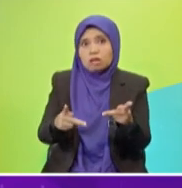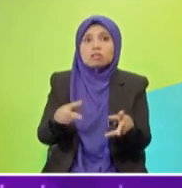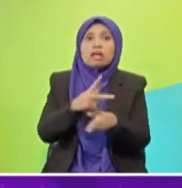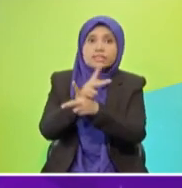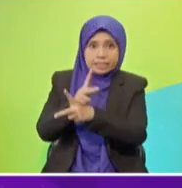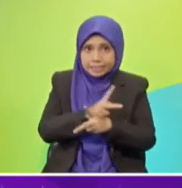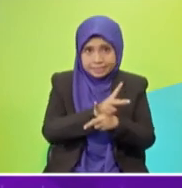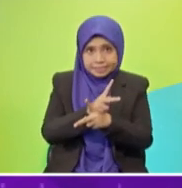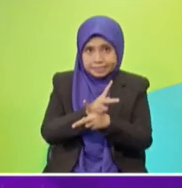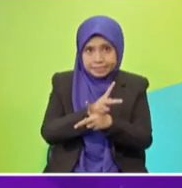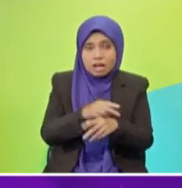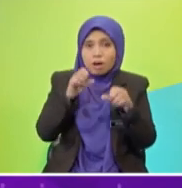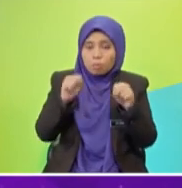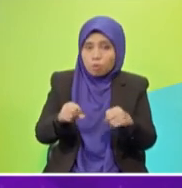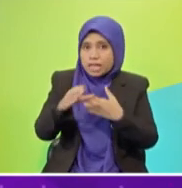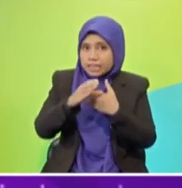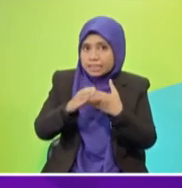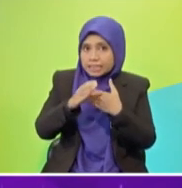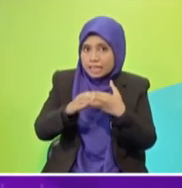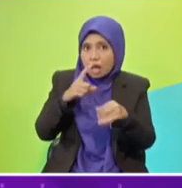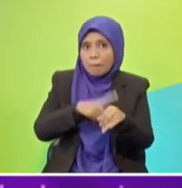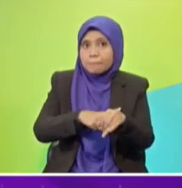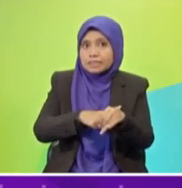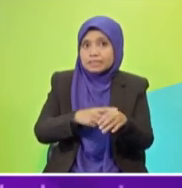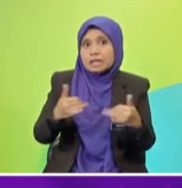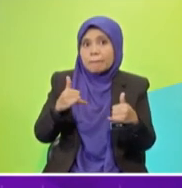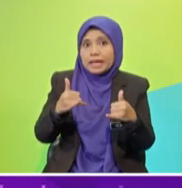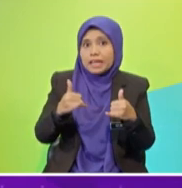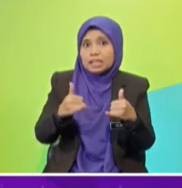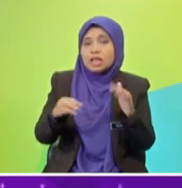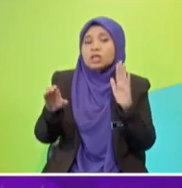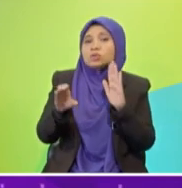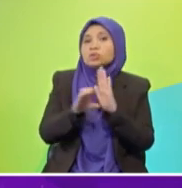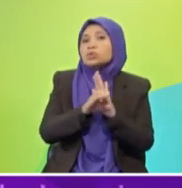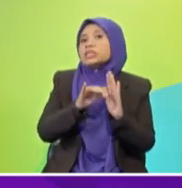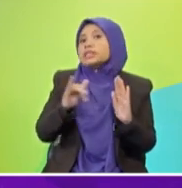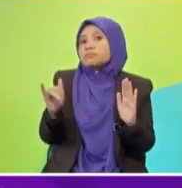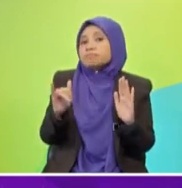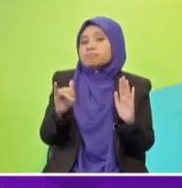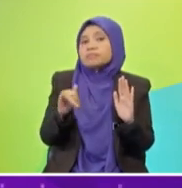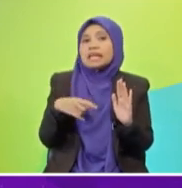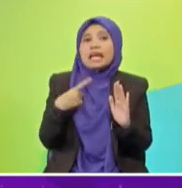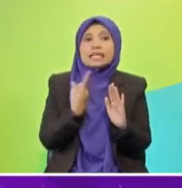boleh tercedes semasa bermain tentu Kakak Nisal bila kita naik